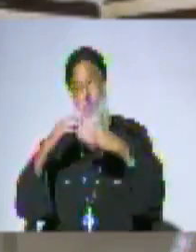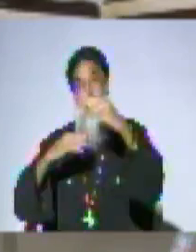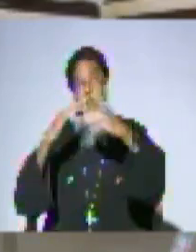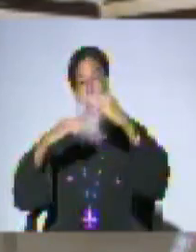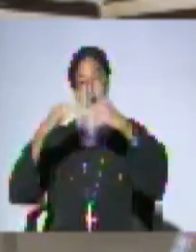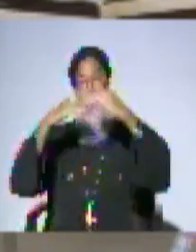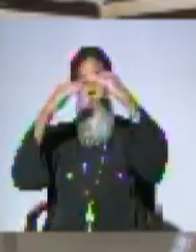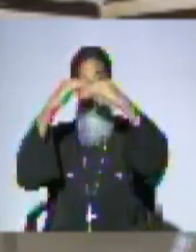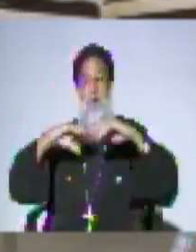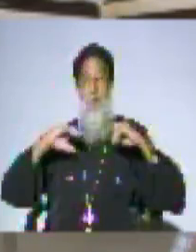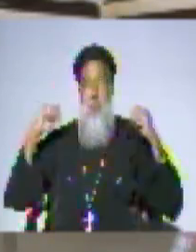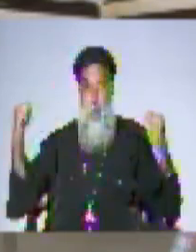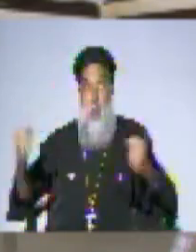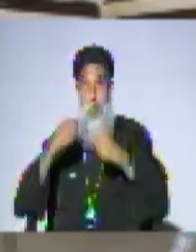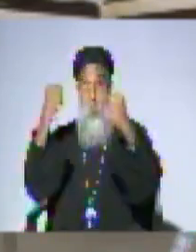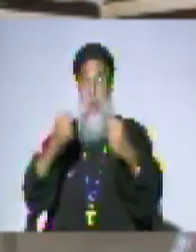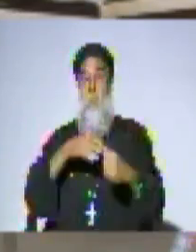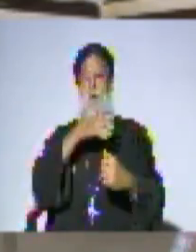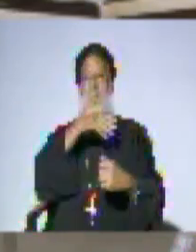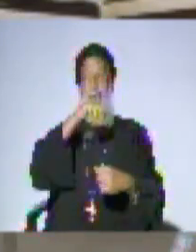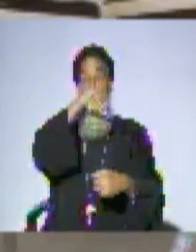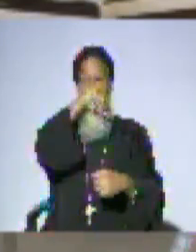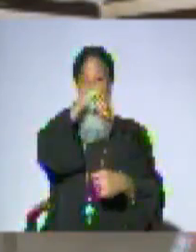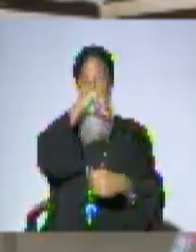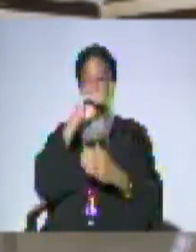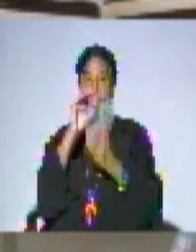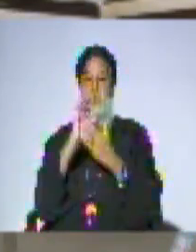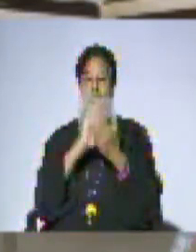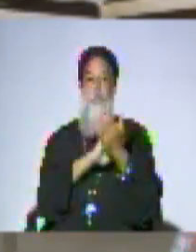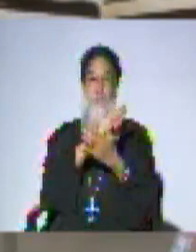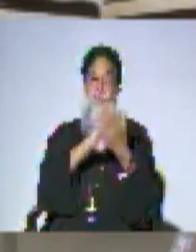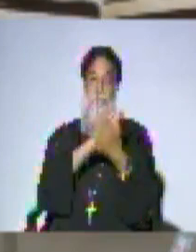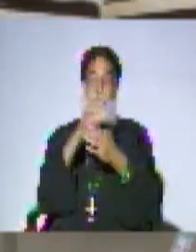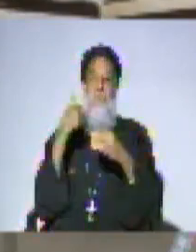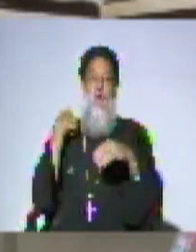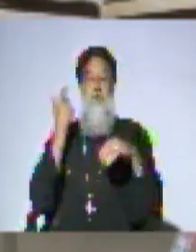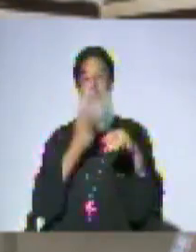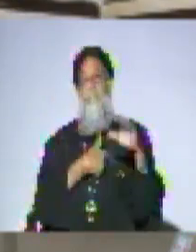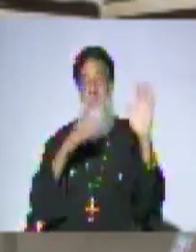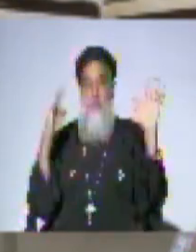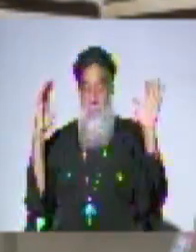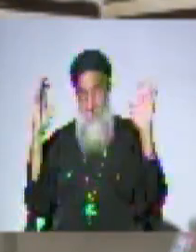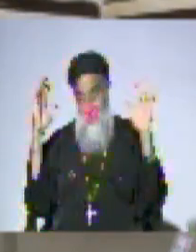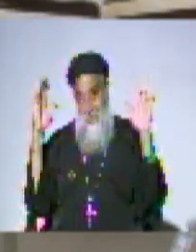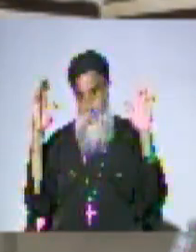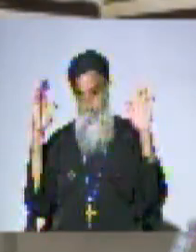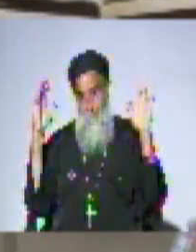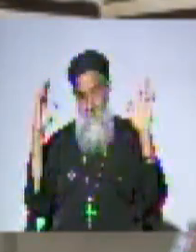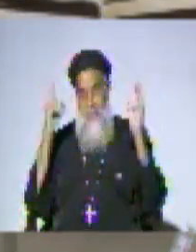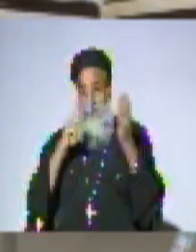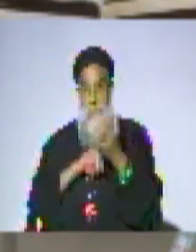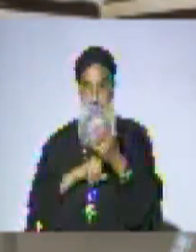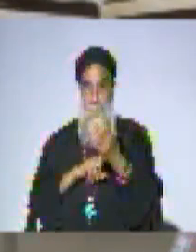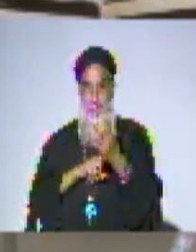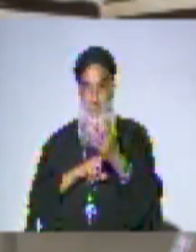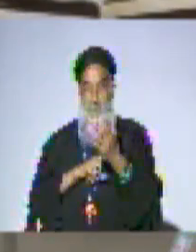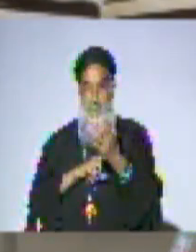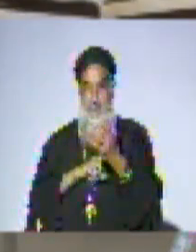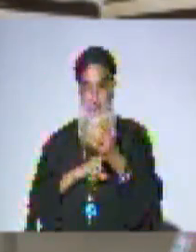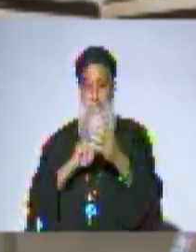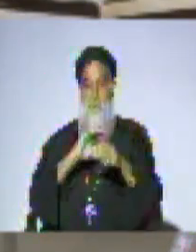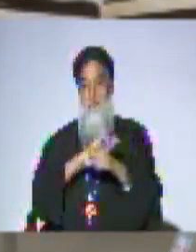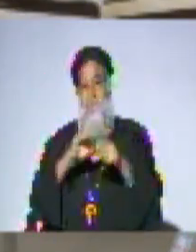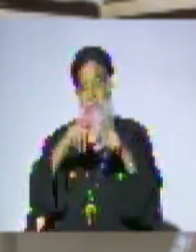في الكهنوت اليد الطاهرة المقدسة اللي تستحق أن تحمل